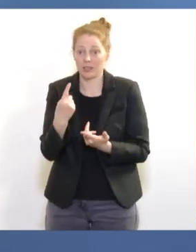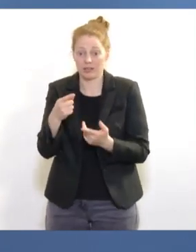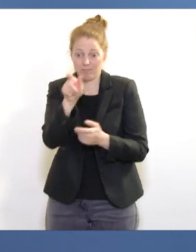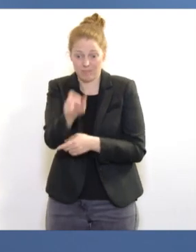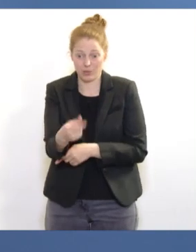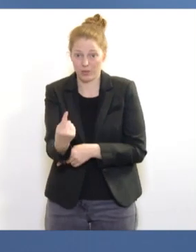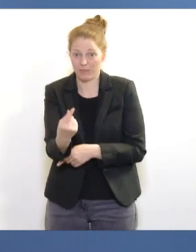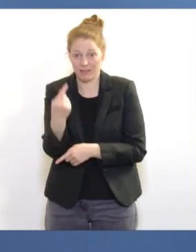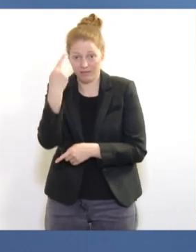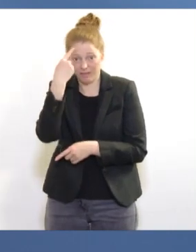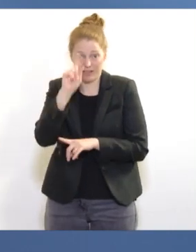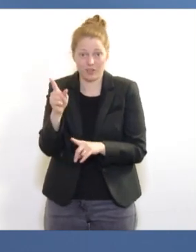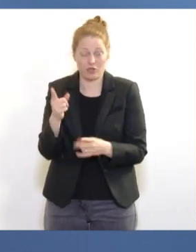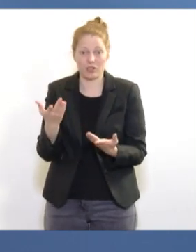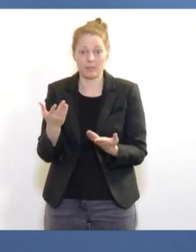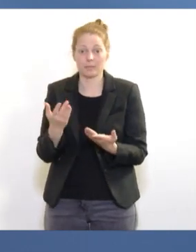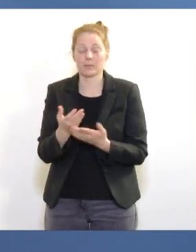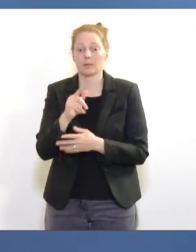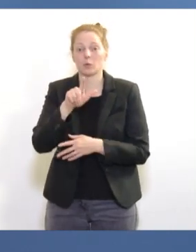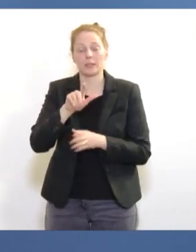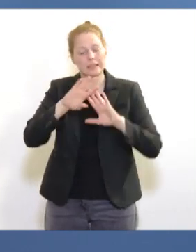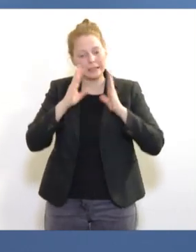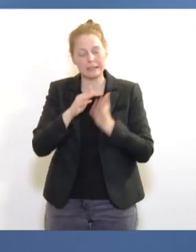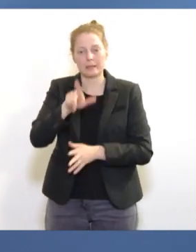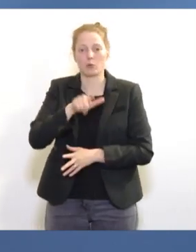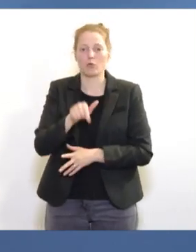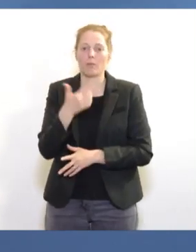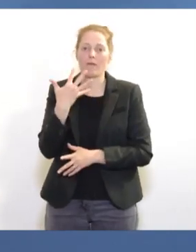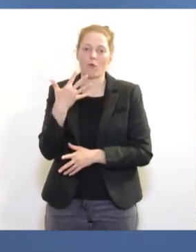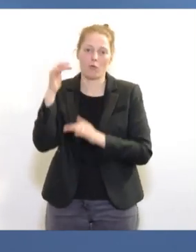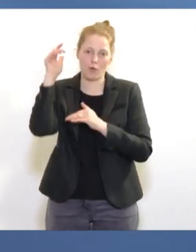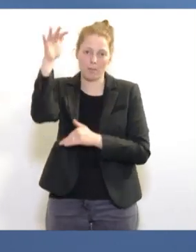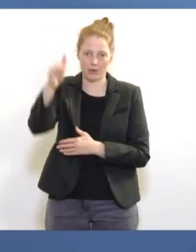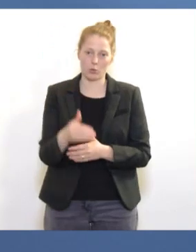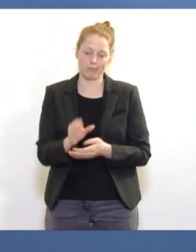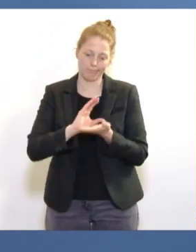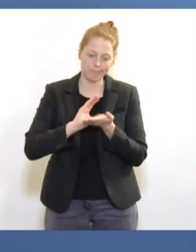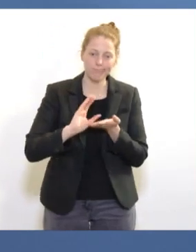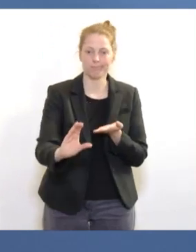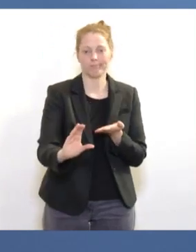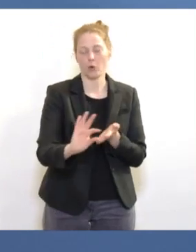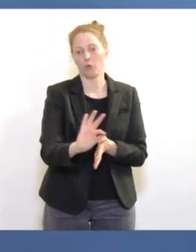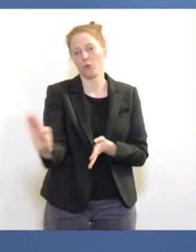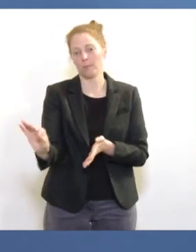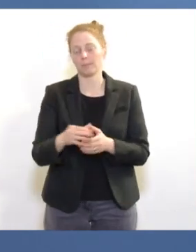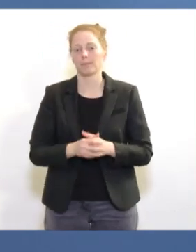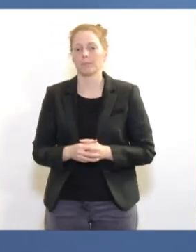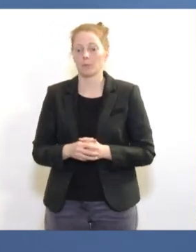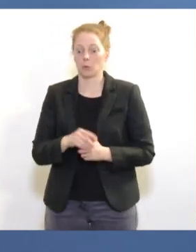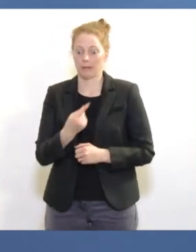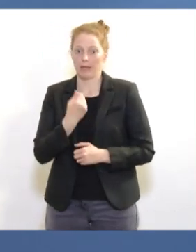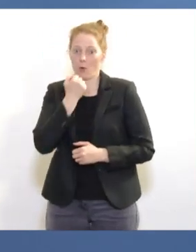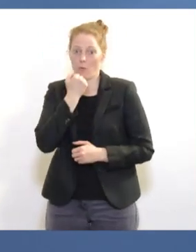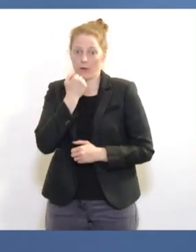Hier geht es um einen Montag von 12,5 Millionen, den also ausbezahlt gehen aus, wo wir dann auch hoffen, dass